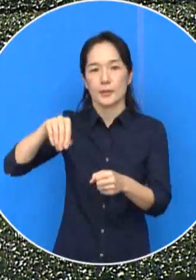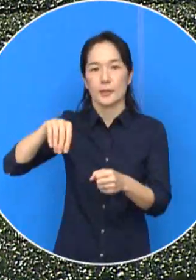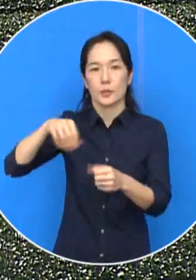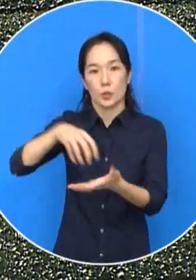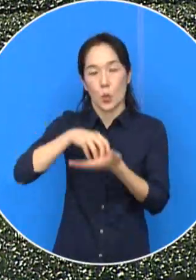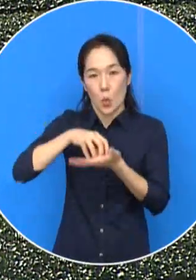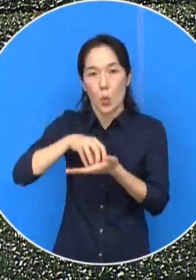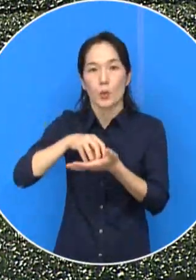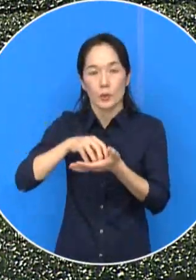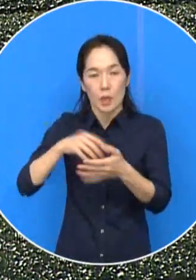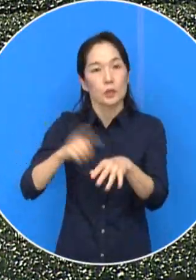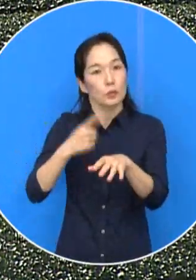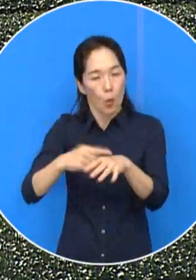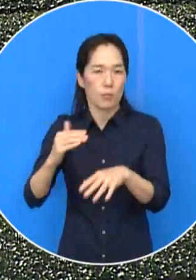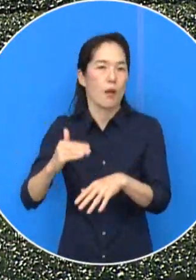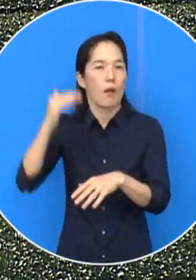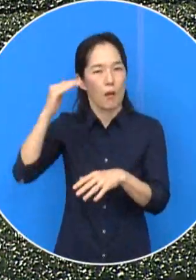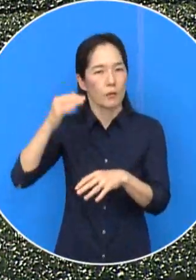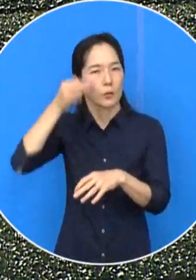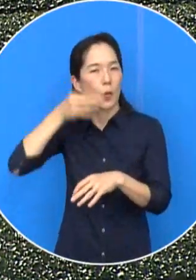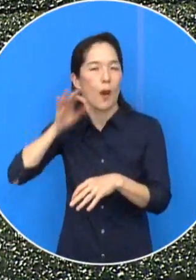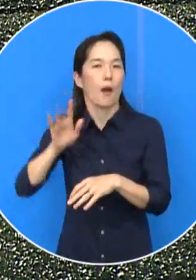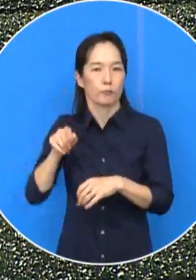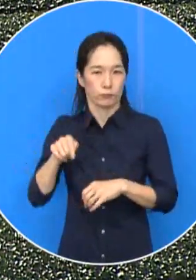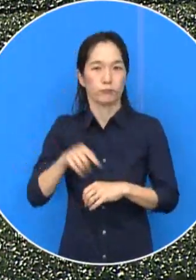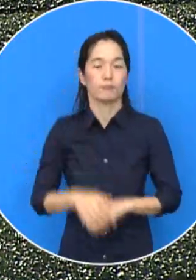高い評価を受けています。